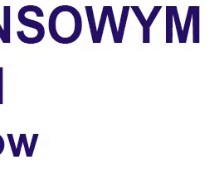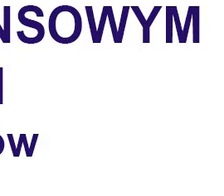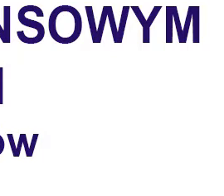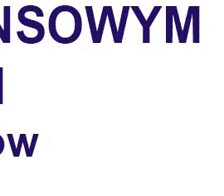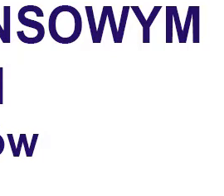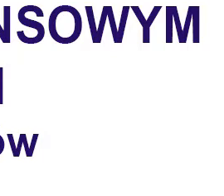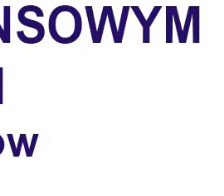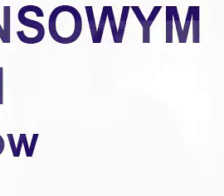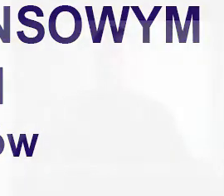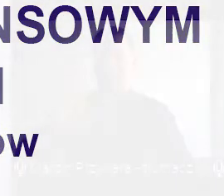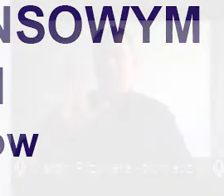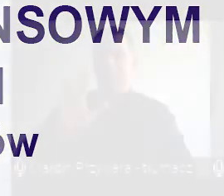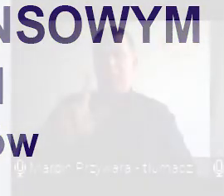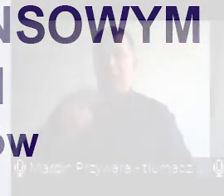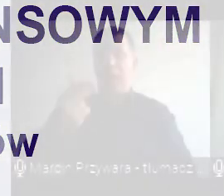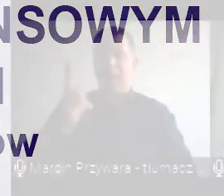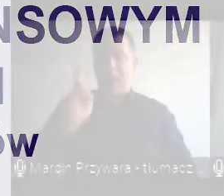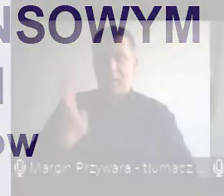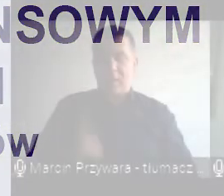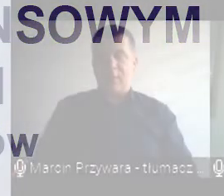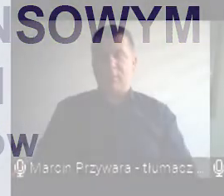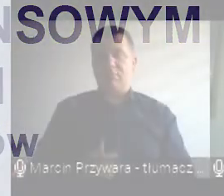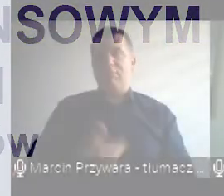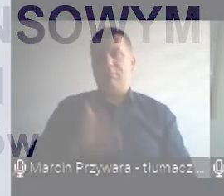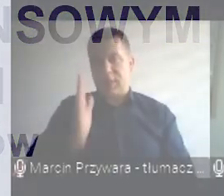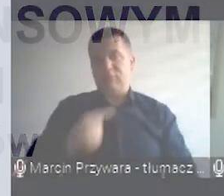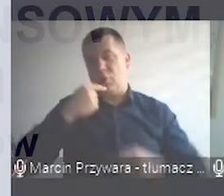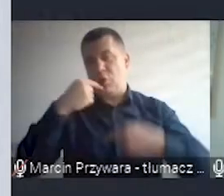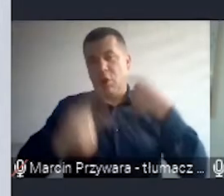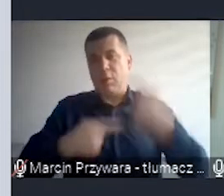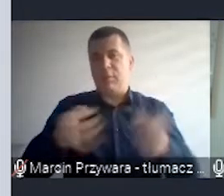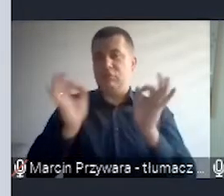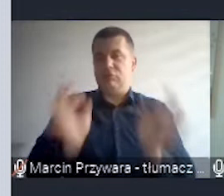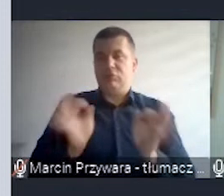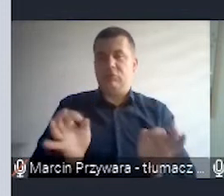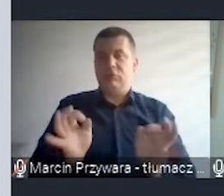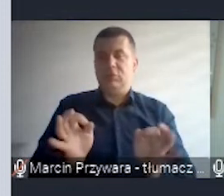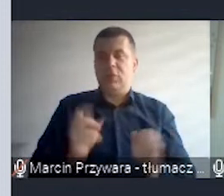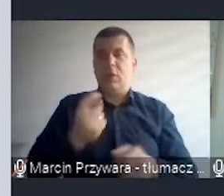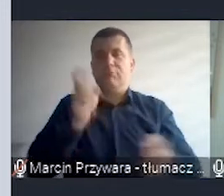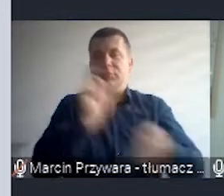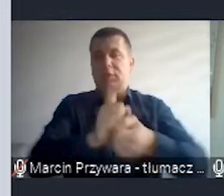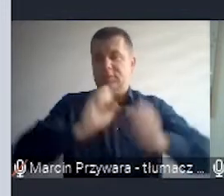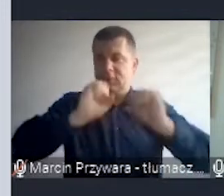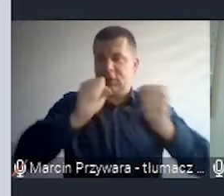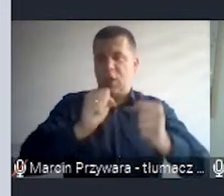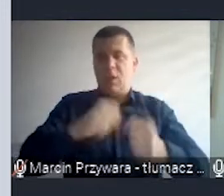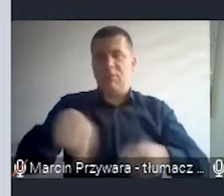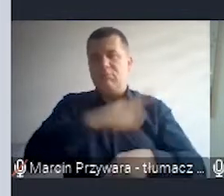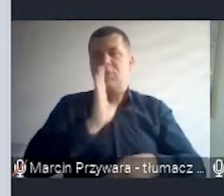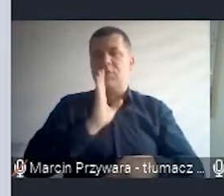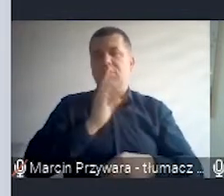Nazywam się Michał Byliniak i będę Państwu opowiadał dziś o przeciwdziałaniu nadużyciom